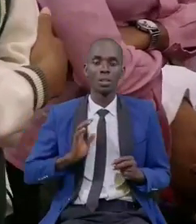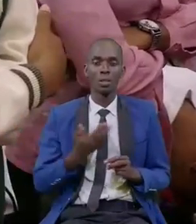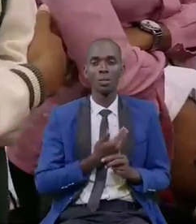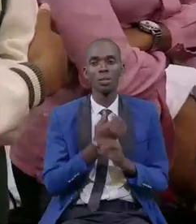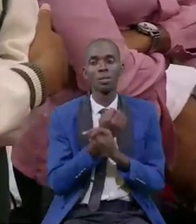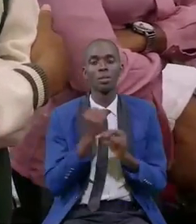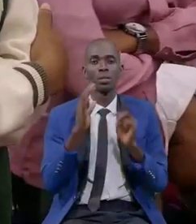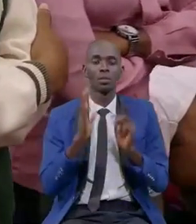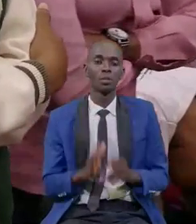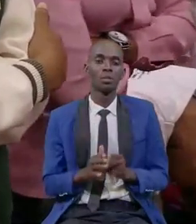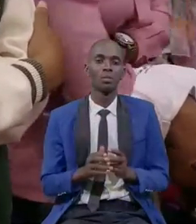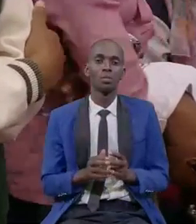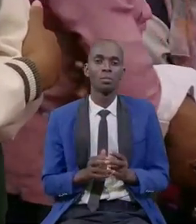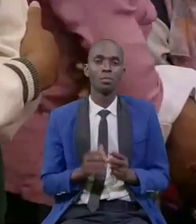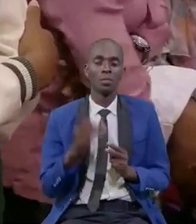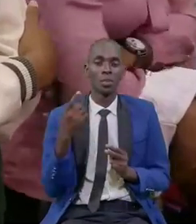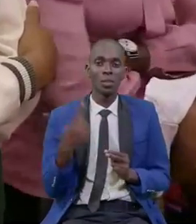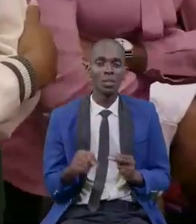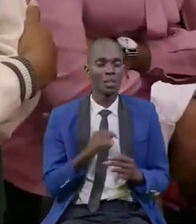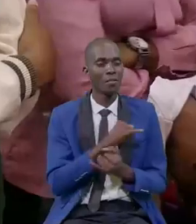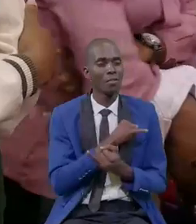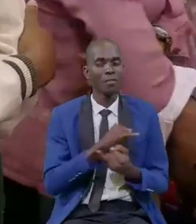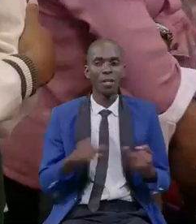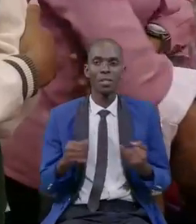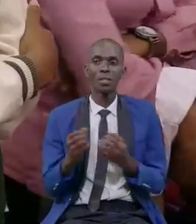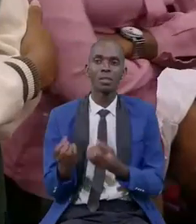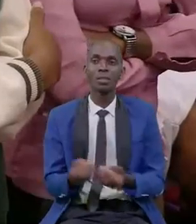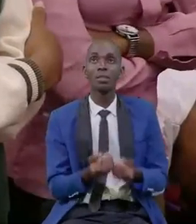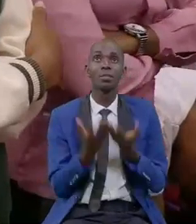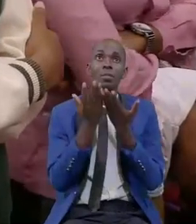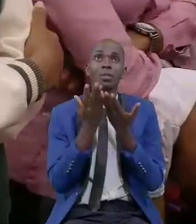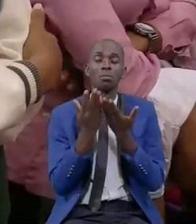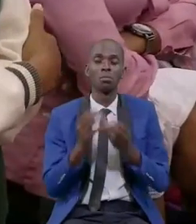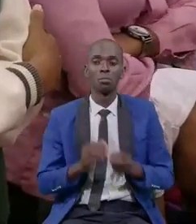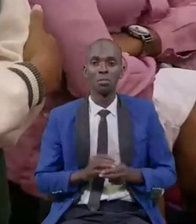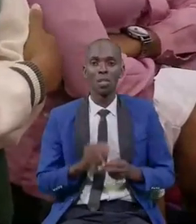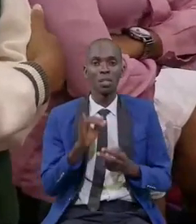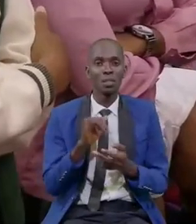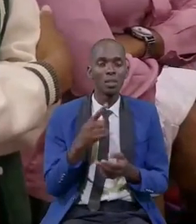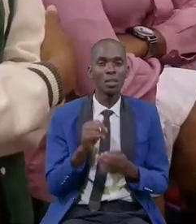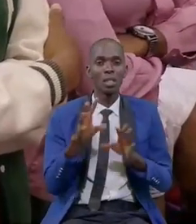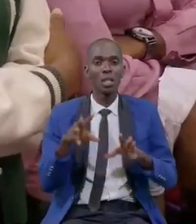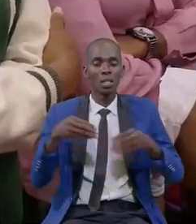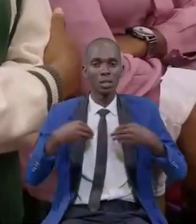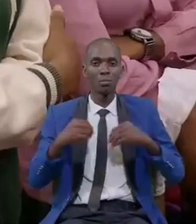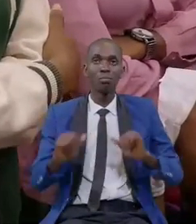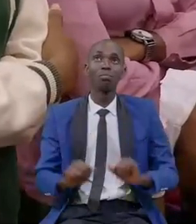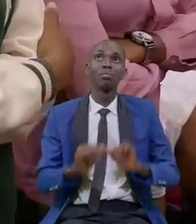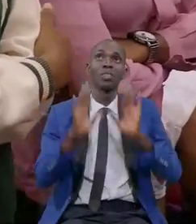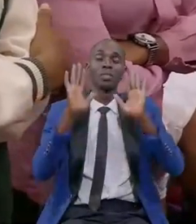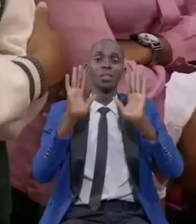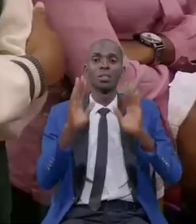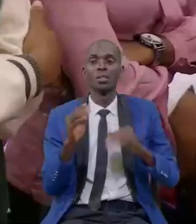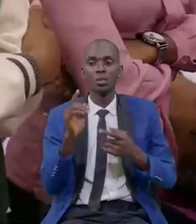Sauveur, en Christ seul, le dernier sacrifice, le